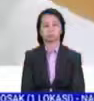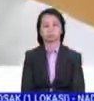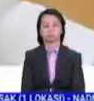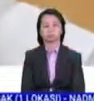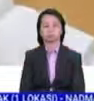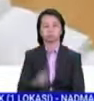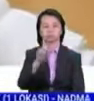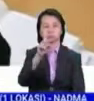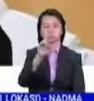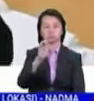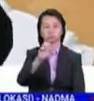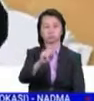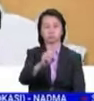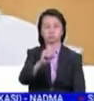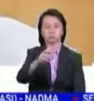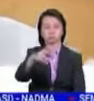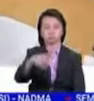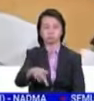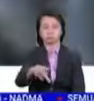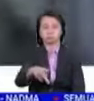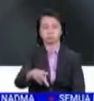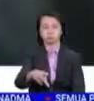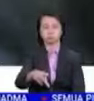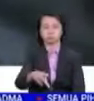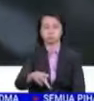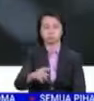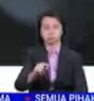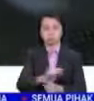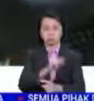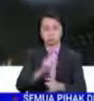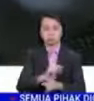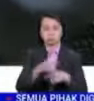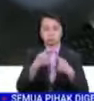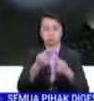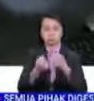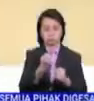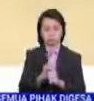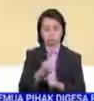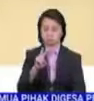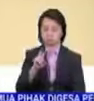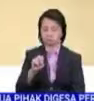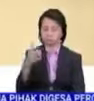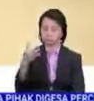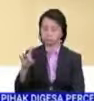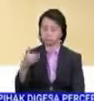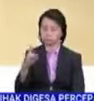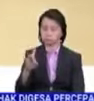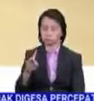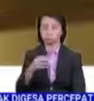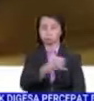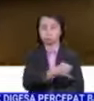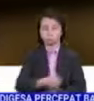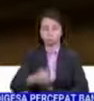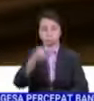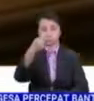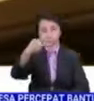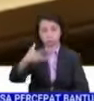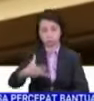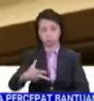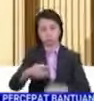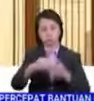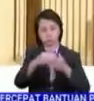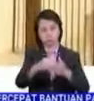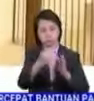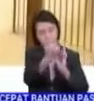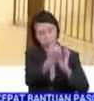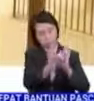Justru satu prosedur operasi standard SOP telah digunabakai sejak tahun 2018 yang menggariskan beberapa panduan